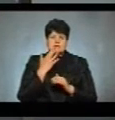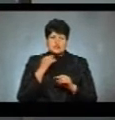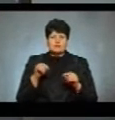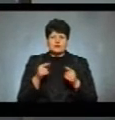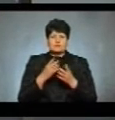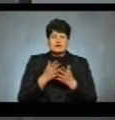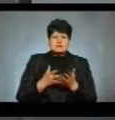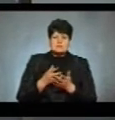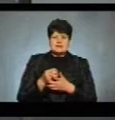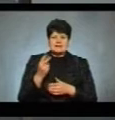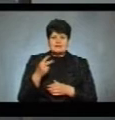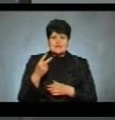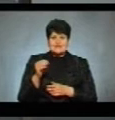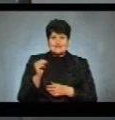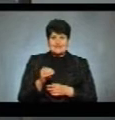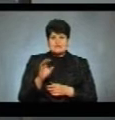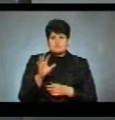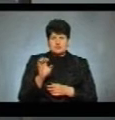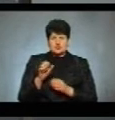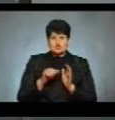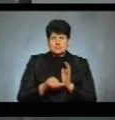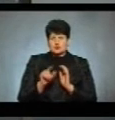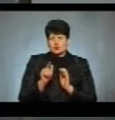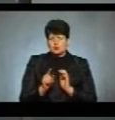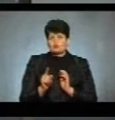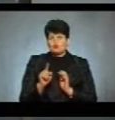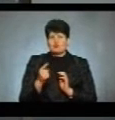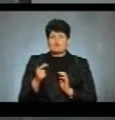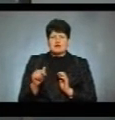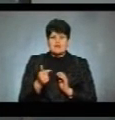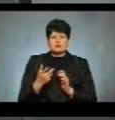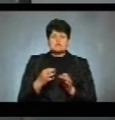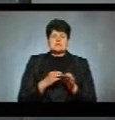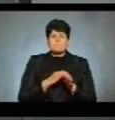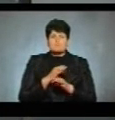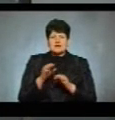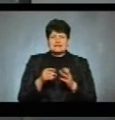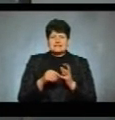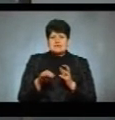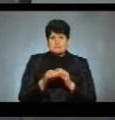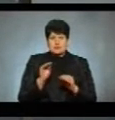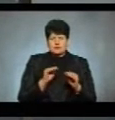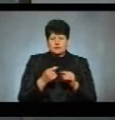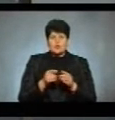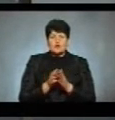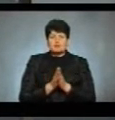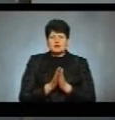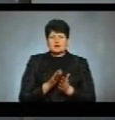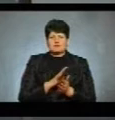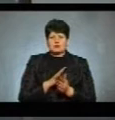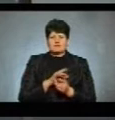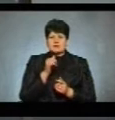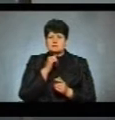відродження, має сплатити 20 561 гривню за експертизу проекту землеустрою. Клопотання про це надійшло від експертної